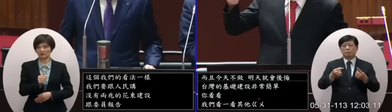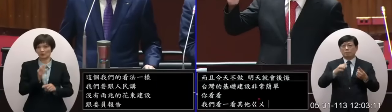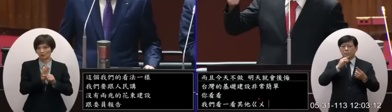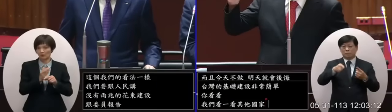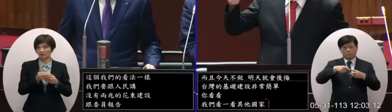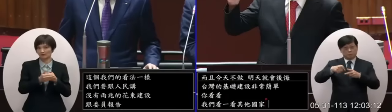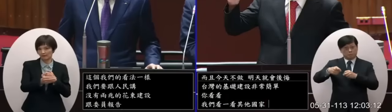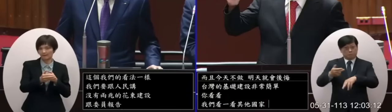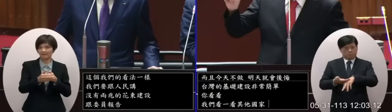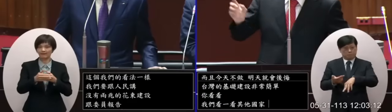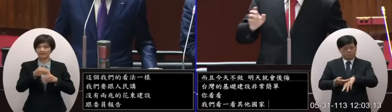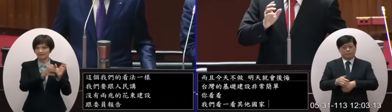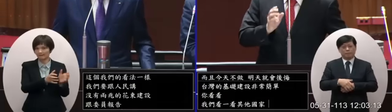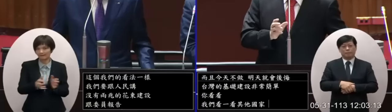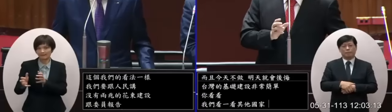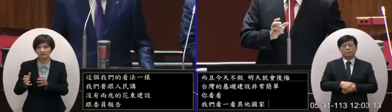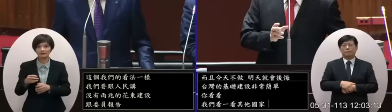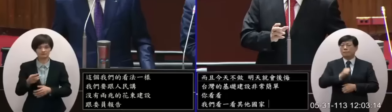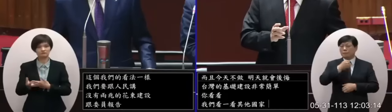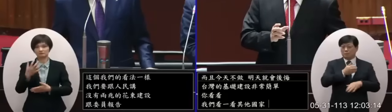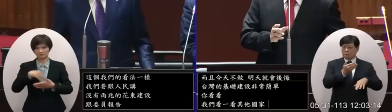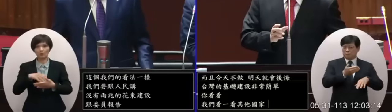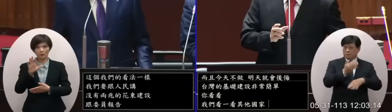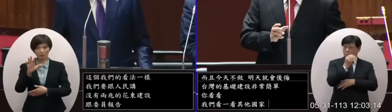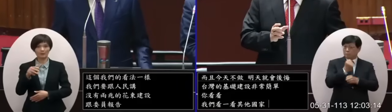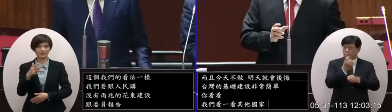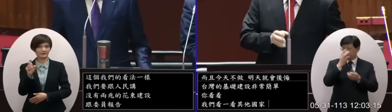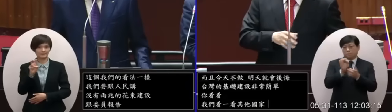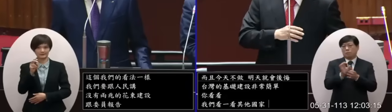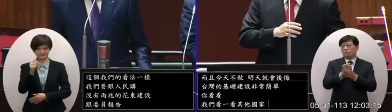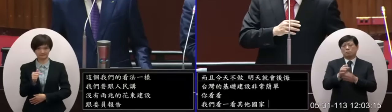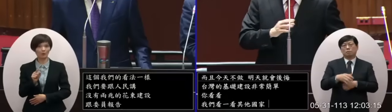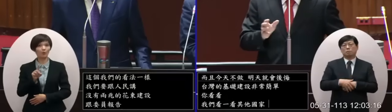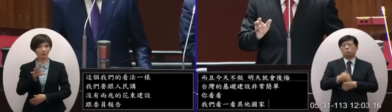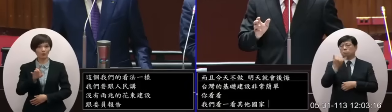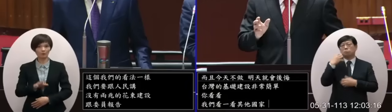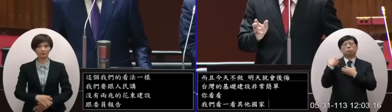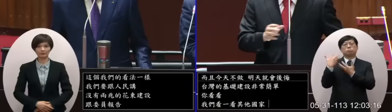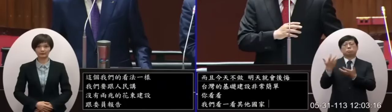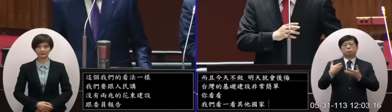括苏花安的820亿。 台湾政府做不到没有关系，我